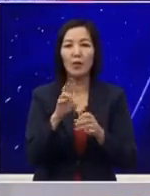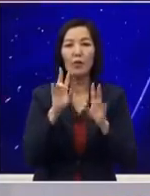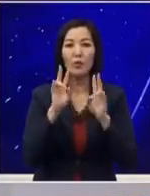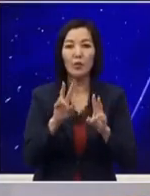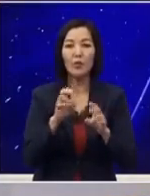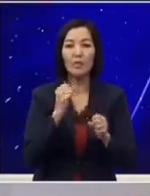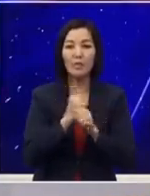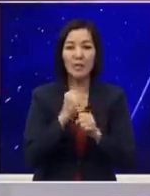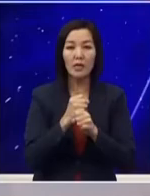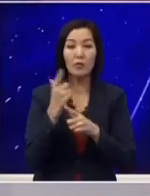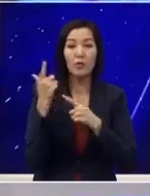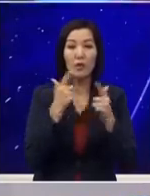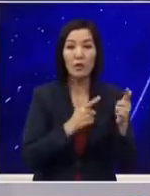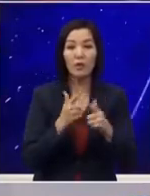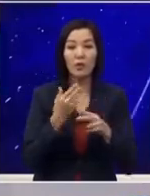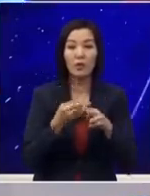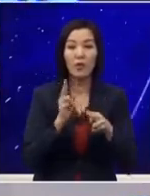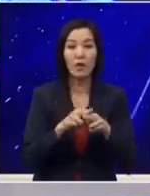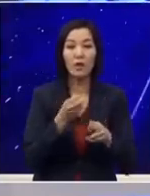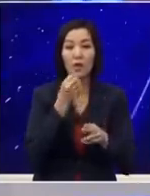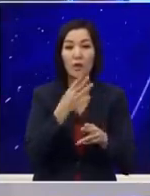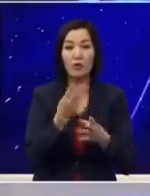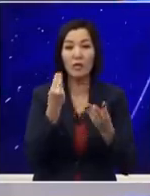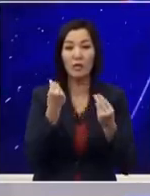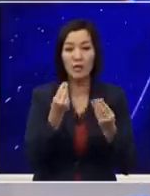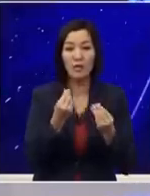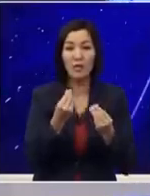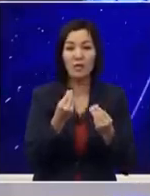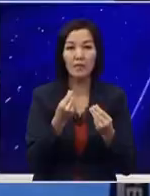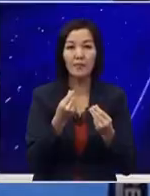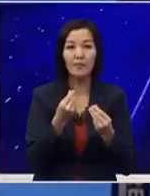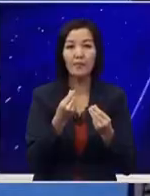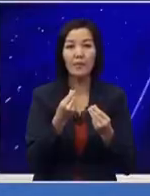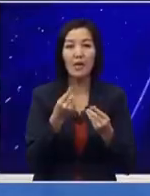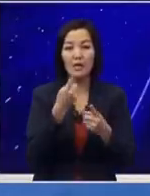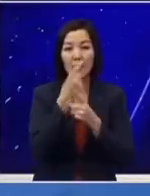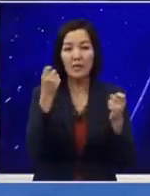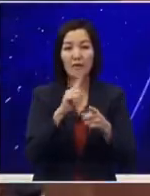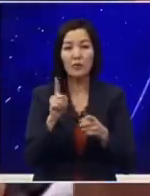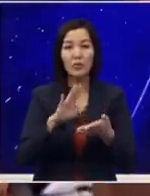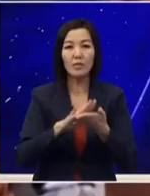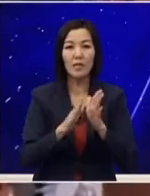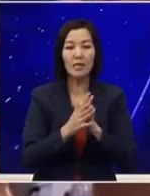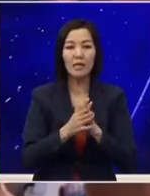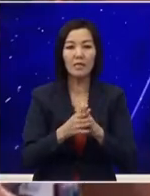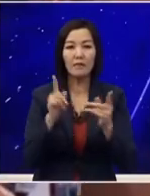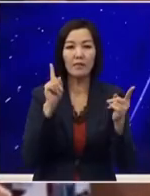Однако сделать это он готов за очень хорошее вознаграждение. Мейуэзер заявил, что согласится на бой